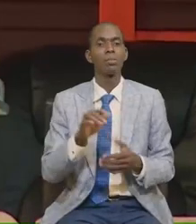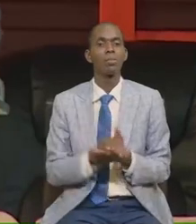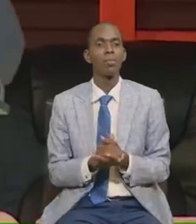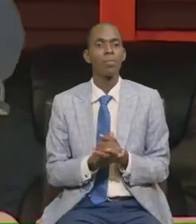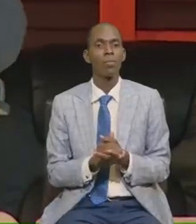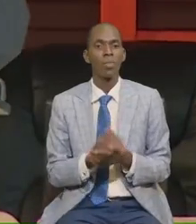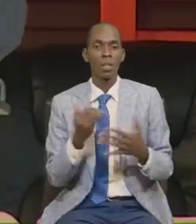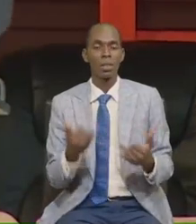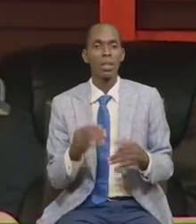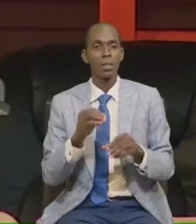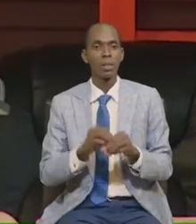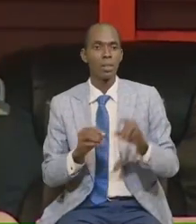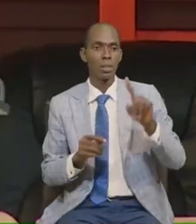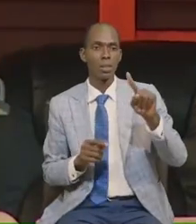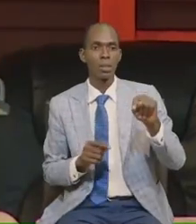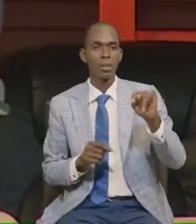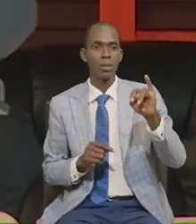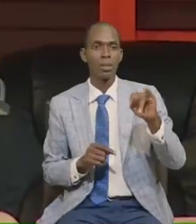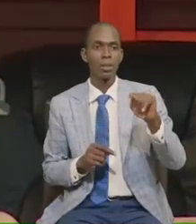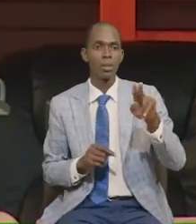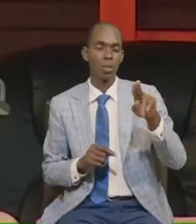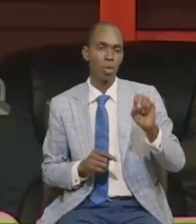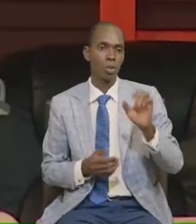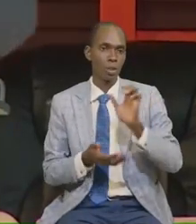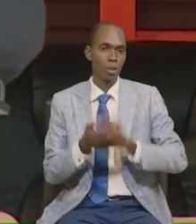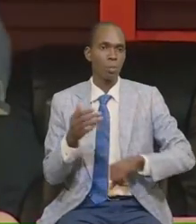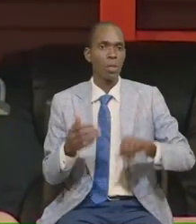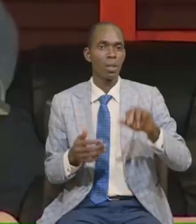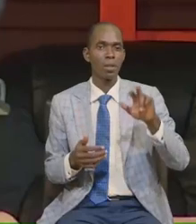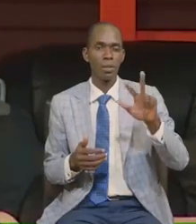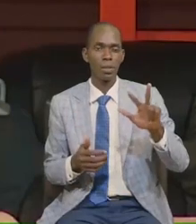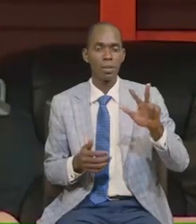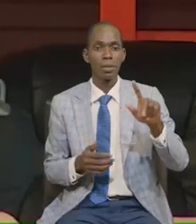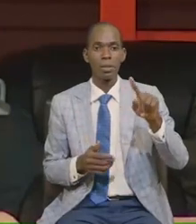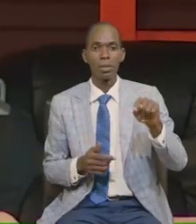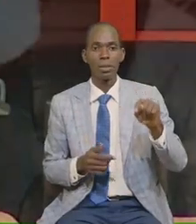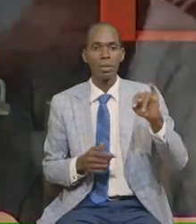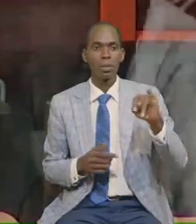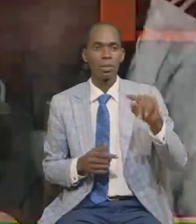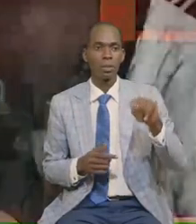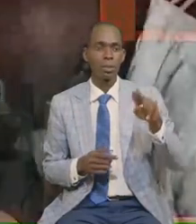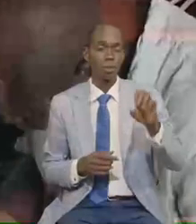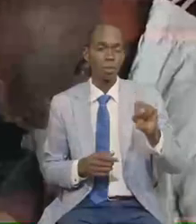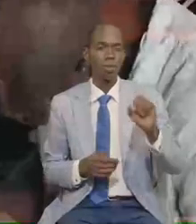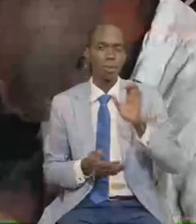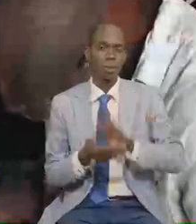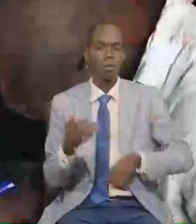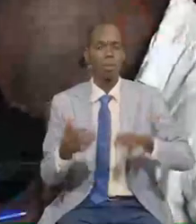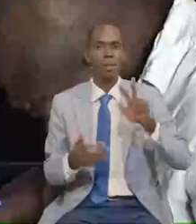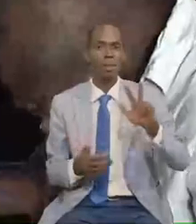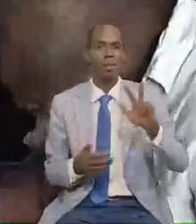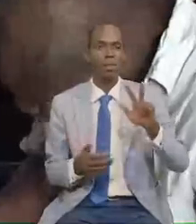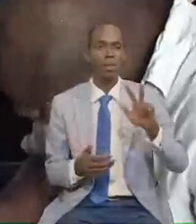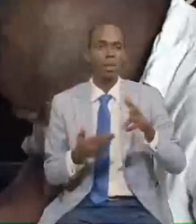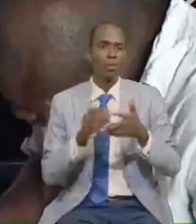un titre au chapitre 3 Titi chapitre 3 verset